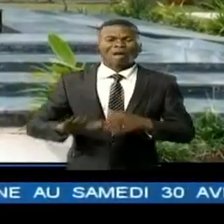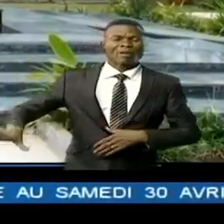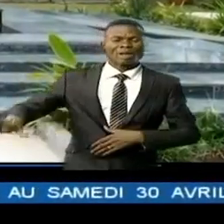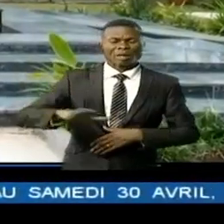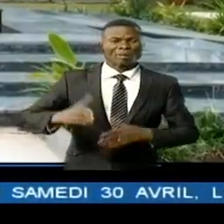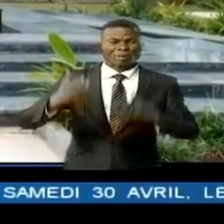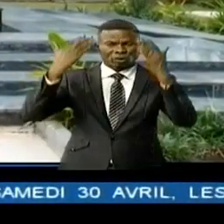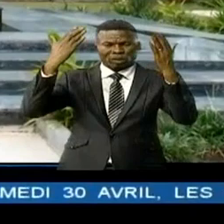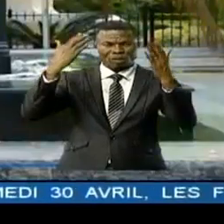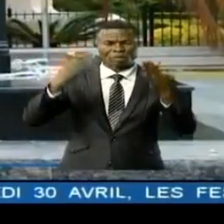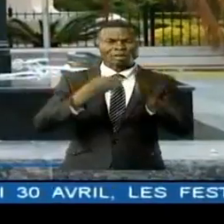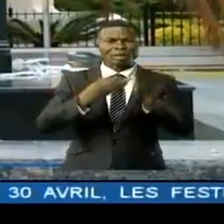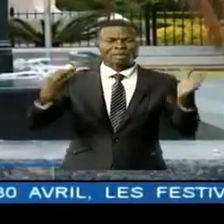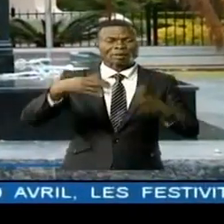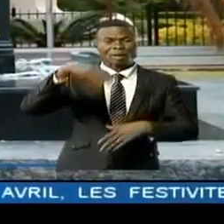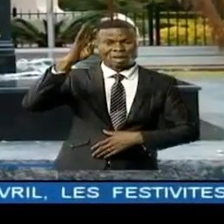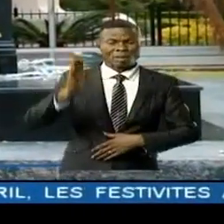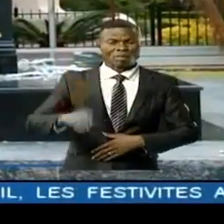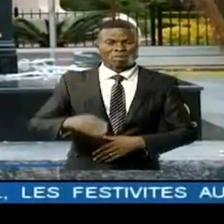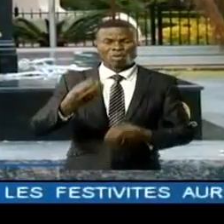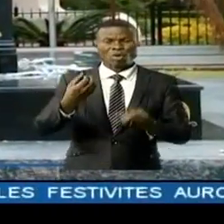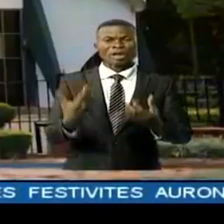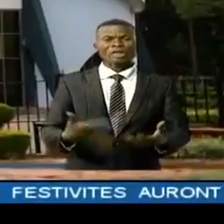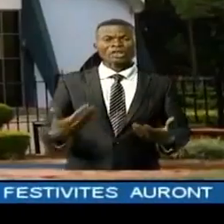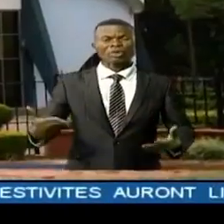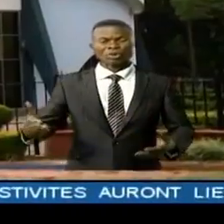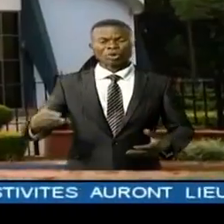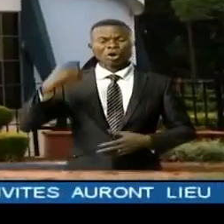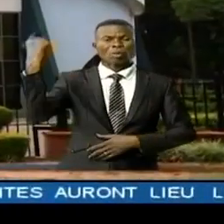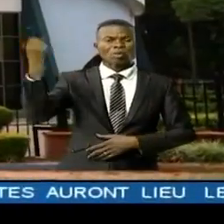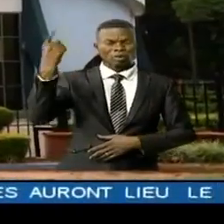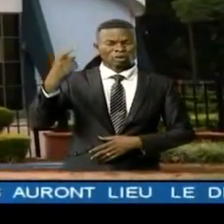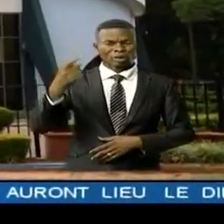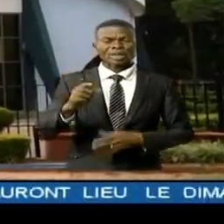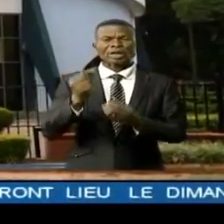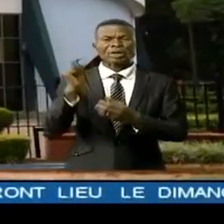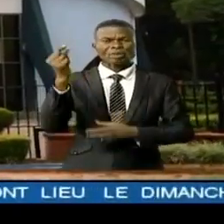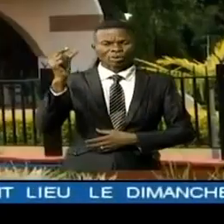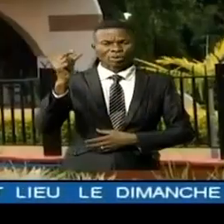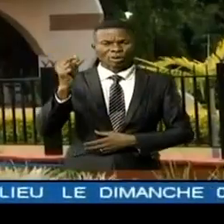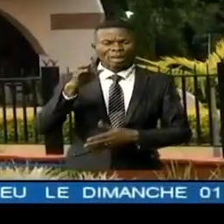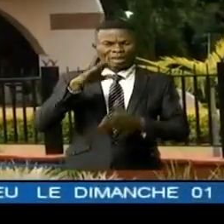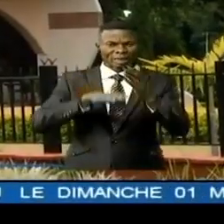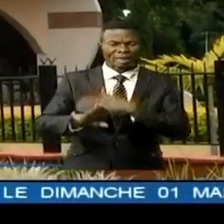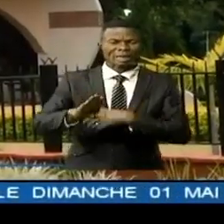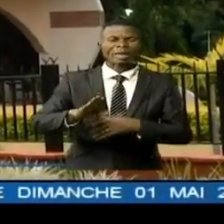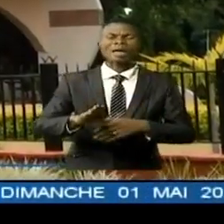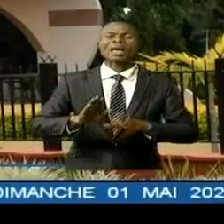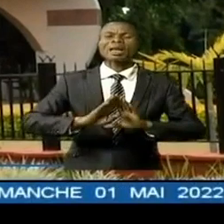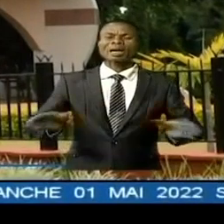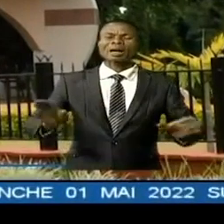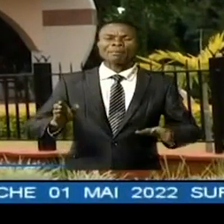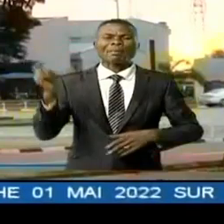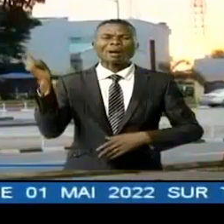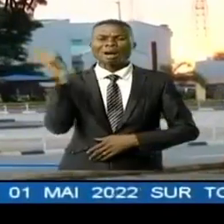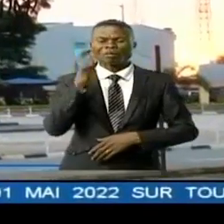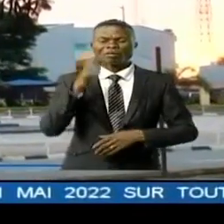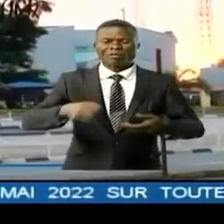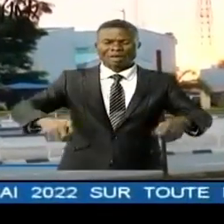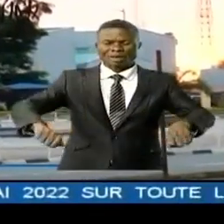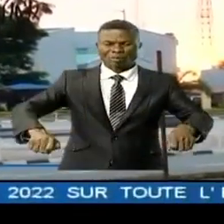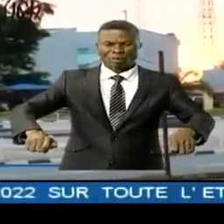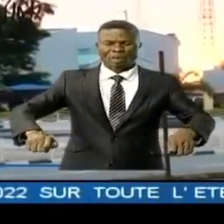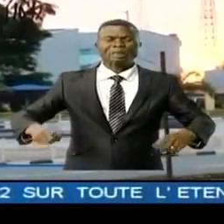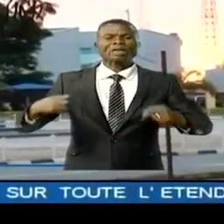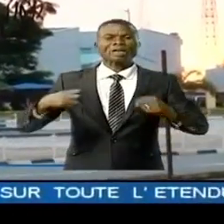plus de 70 % des réserves mondiales de cobalt et des lithium minerai qui rentre de la fabrication des véhicules électriques il est